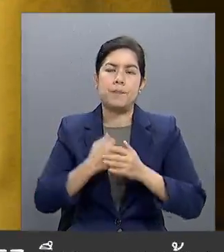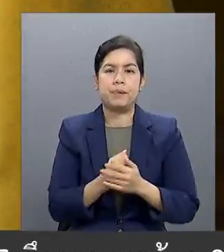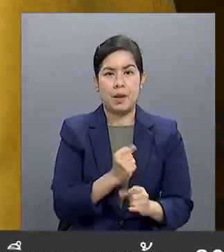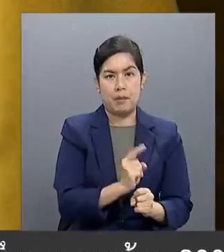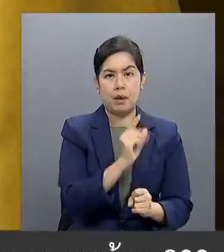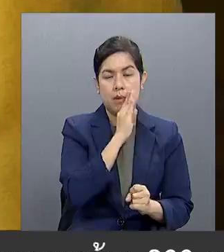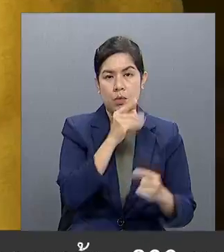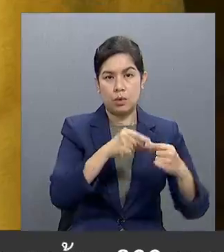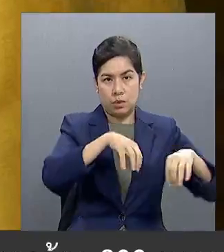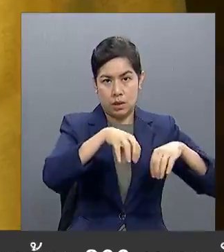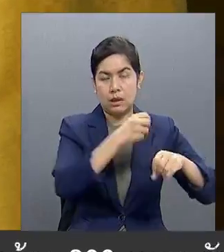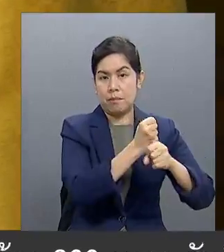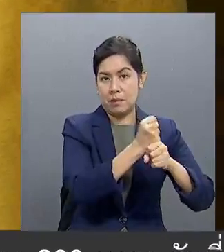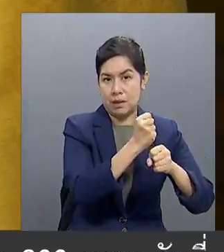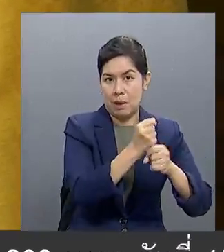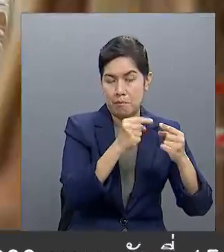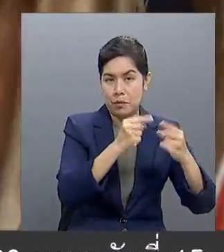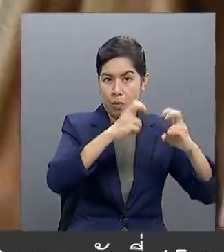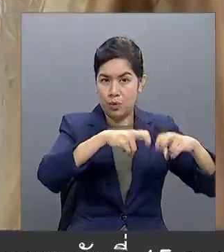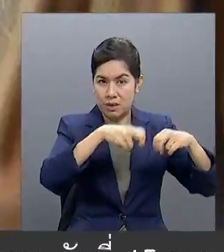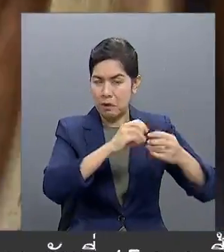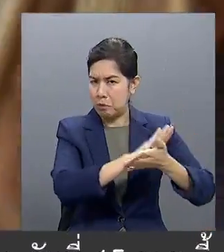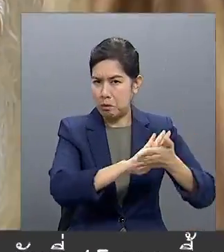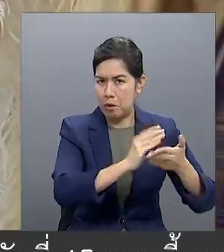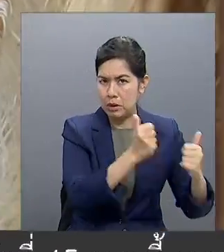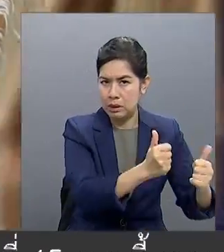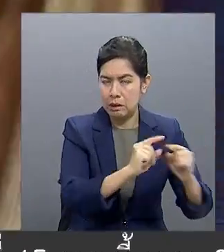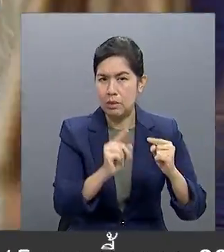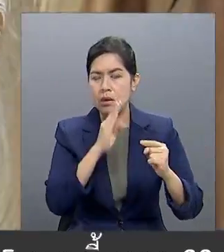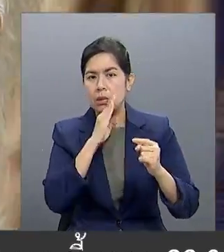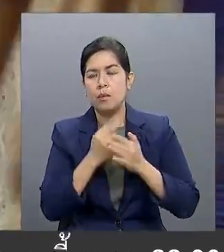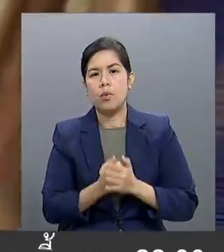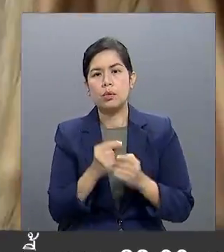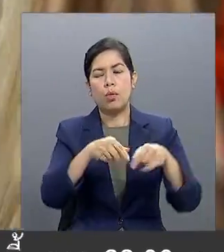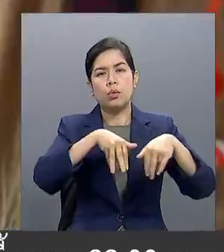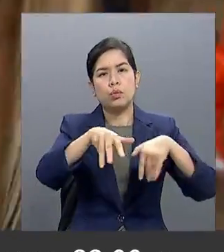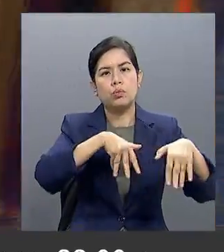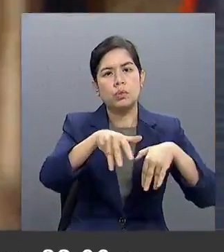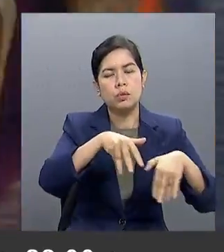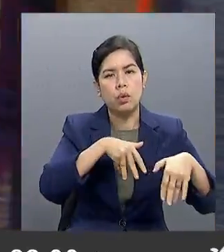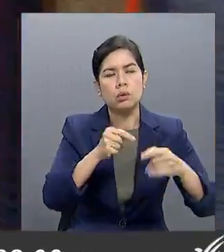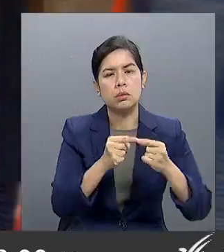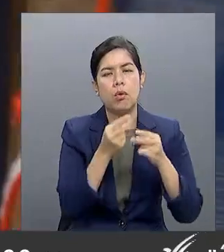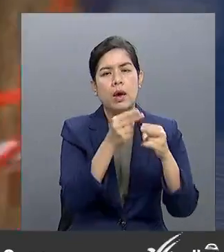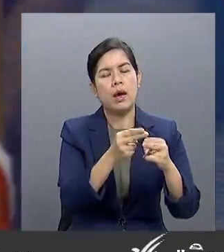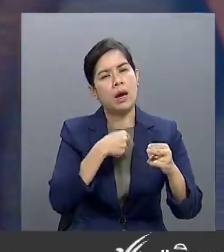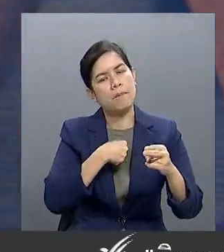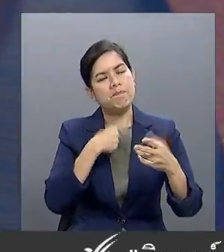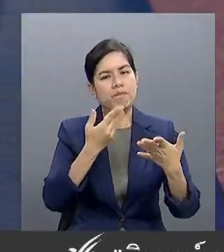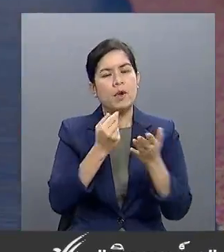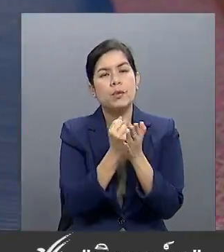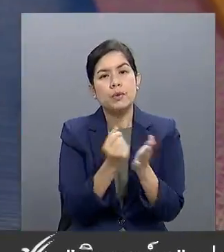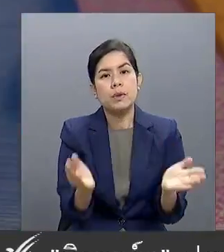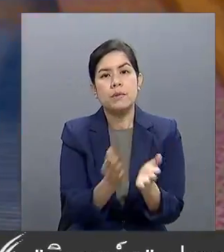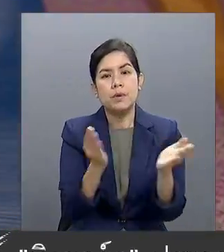เราต้องการให้ชุมชนอยู่ได้อย่างยั่งยืนไม่ใช่พอเราถอนตัวออกมาชุมชนขายของไม่ได้อย่างเงี้ยค่ะก็เลยมีการพัฒนาทักษะความเป็นผู้ประกอบ